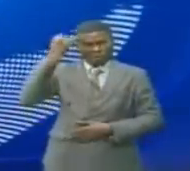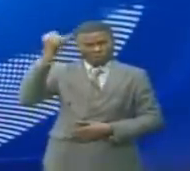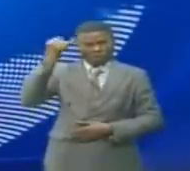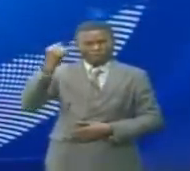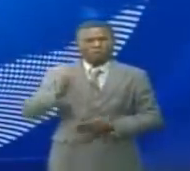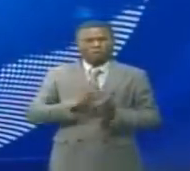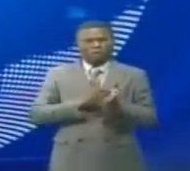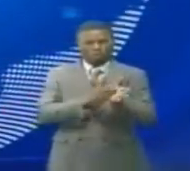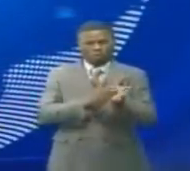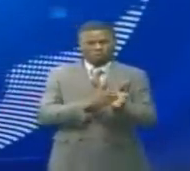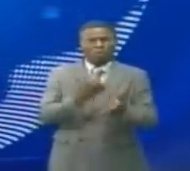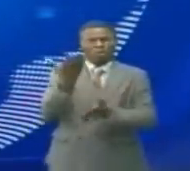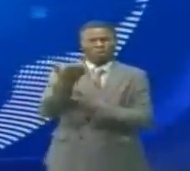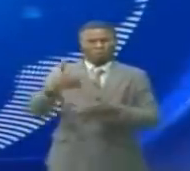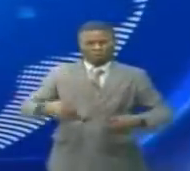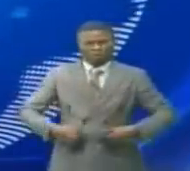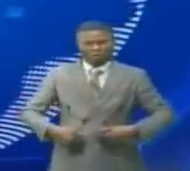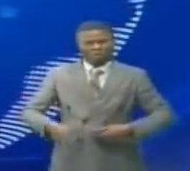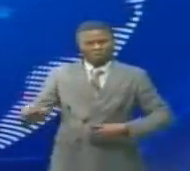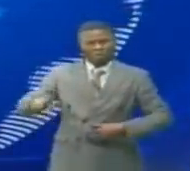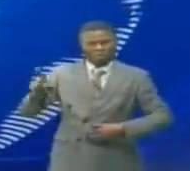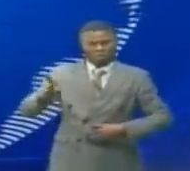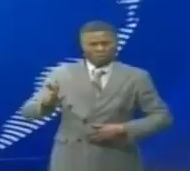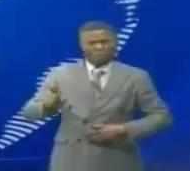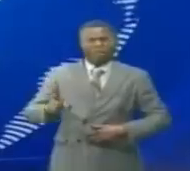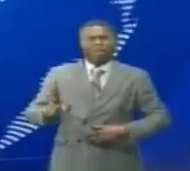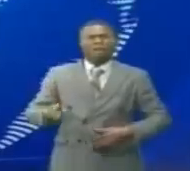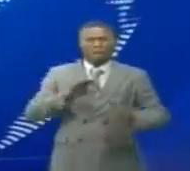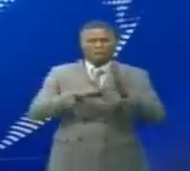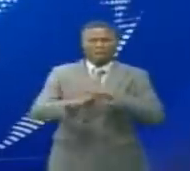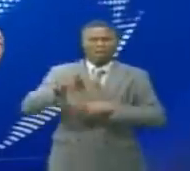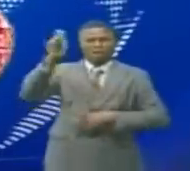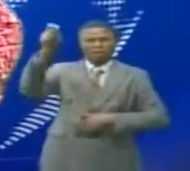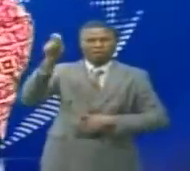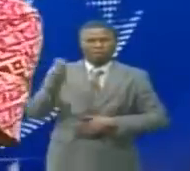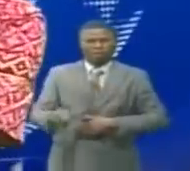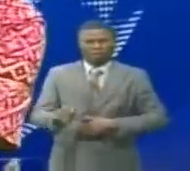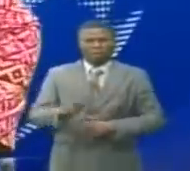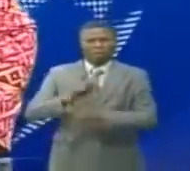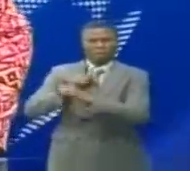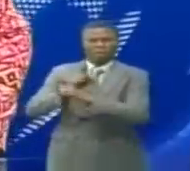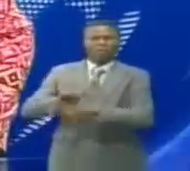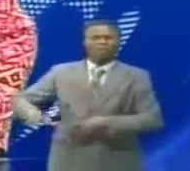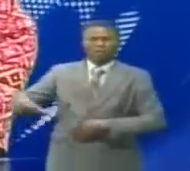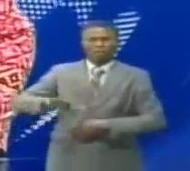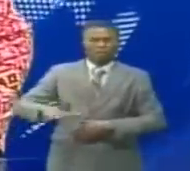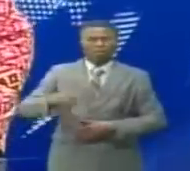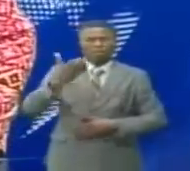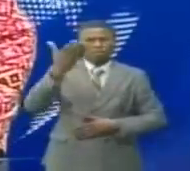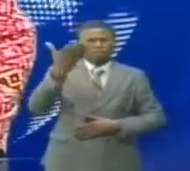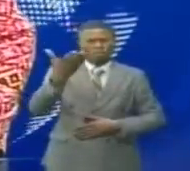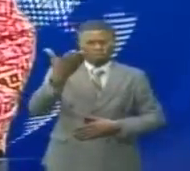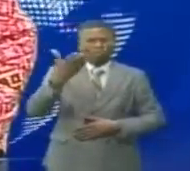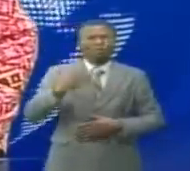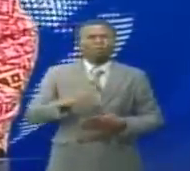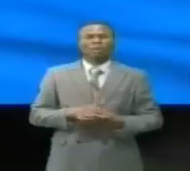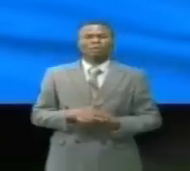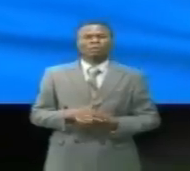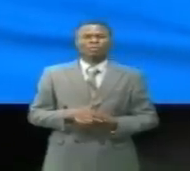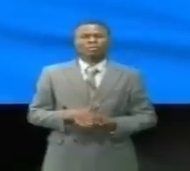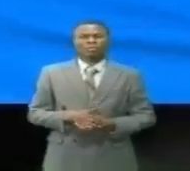et fait appel aux jeunes de sa province à rejoindre l'armée pour défendre la patrie. Christine Lenzo, Simon Kankolongo,